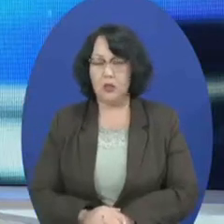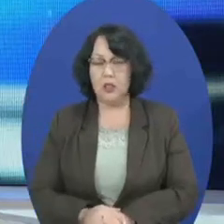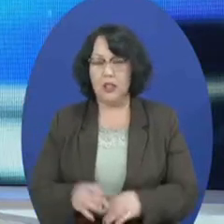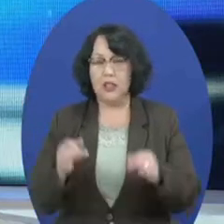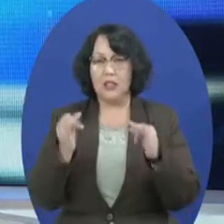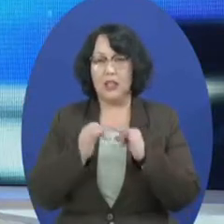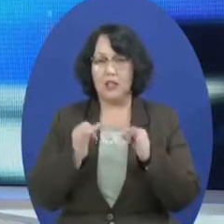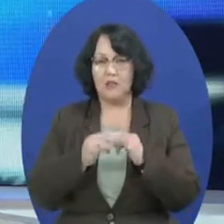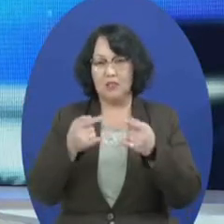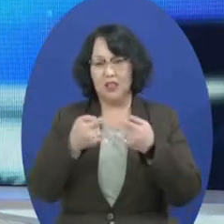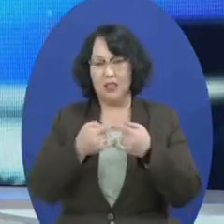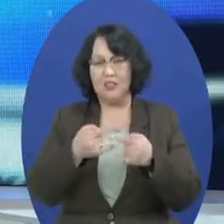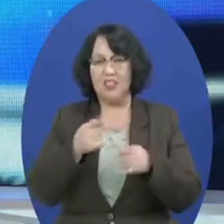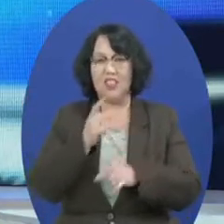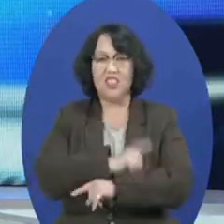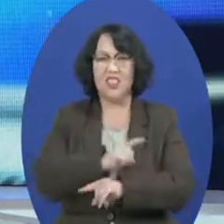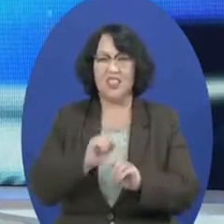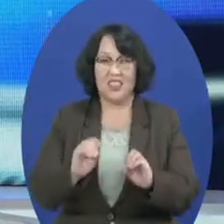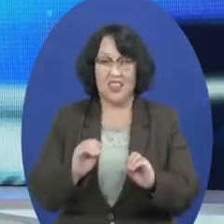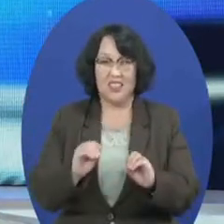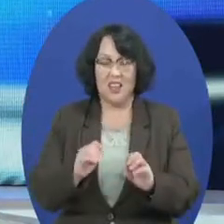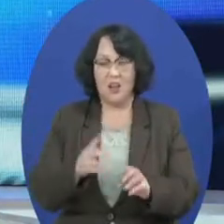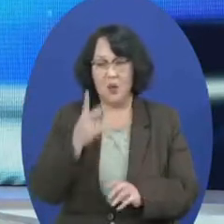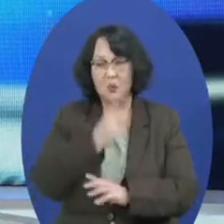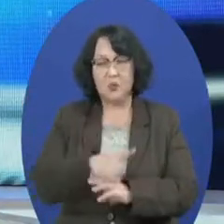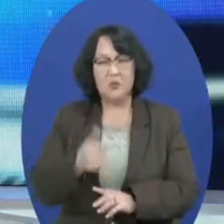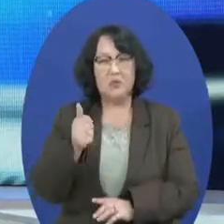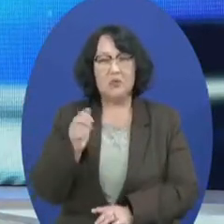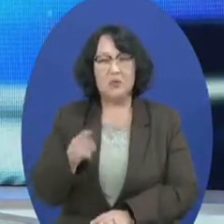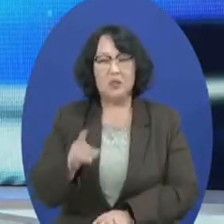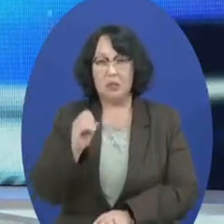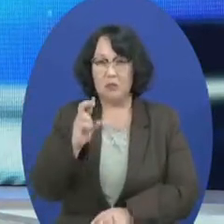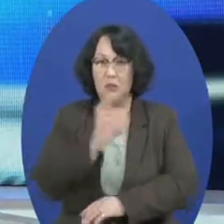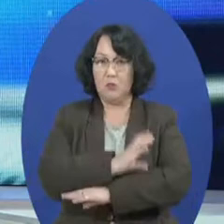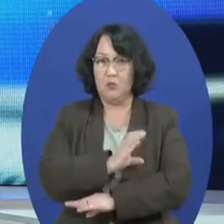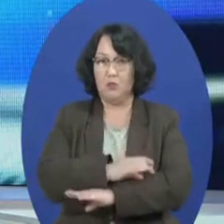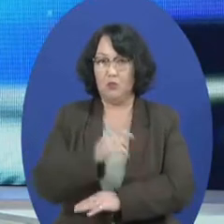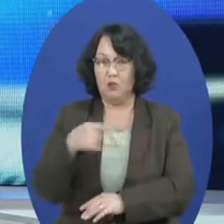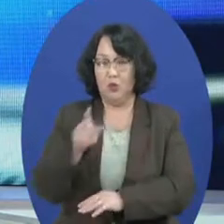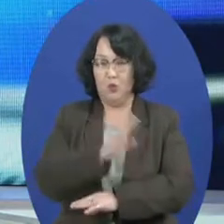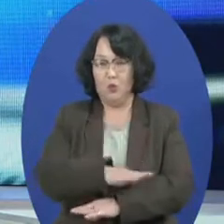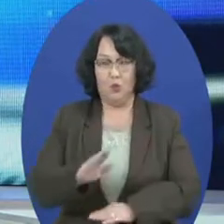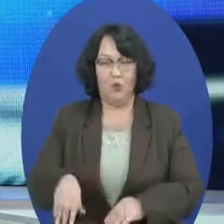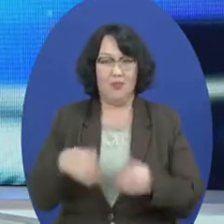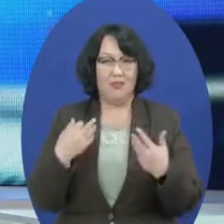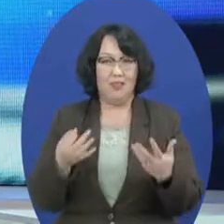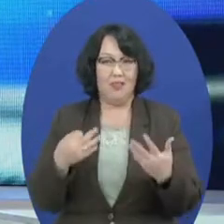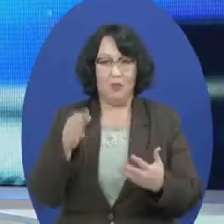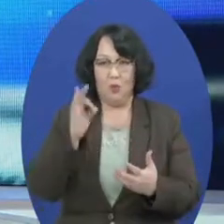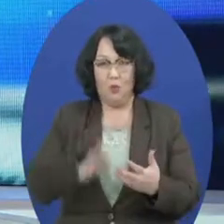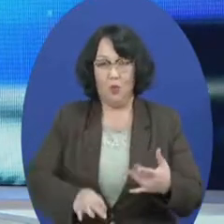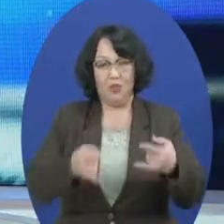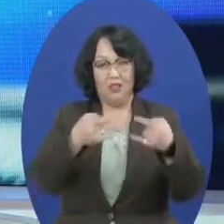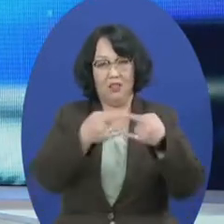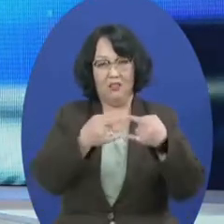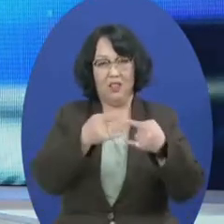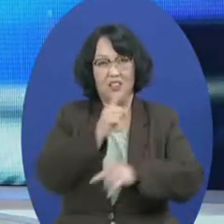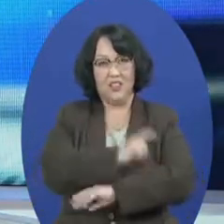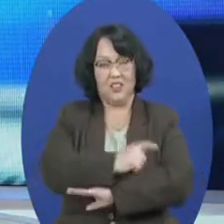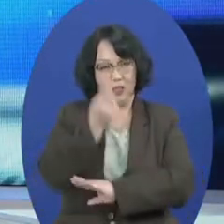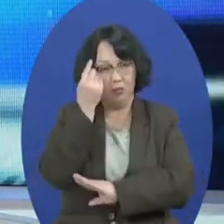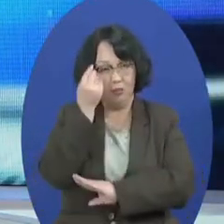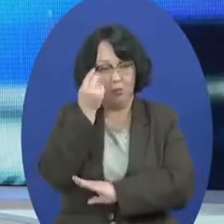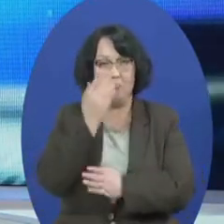Сахин болон тэл хичээлийн үр дүн ямар байгааг бид энэ удаад сурвалжлаа. Нийслэлийн ерөнхий боловсролын сургуулийн сурагчдын 88% нь тэл хичээлдээ хамрагдаж